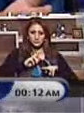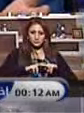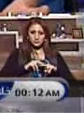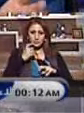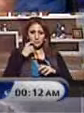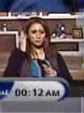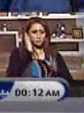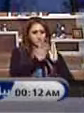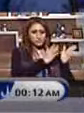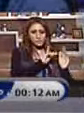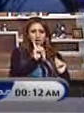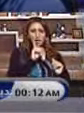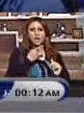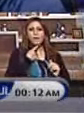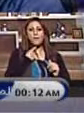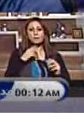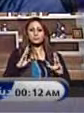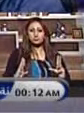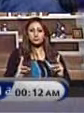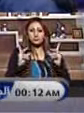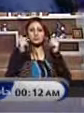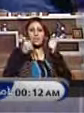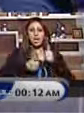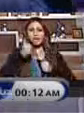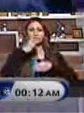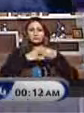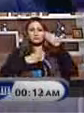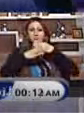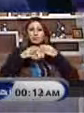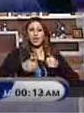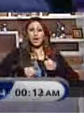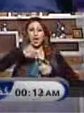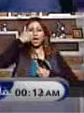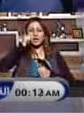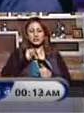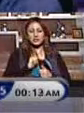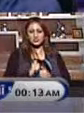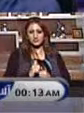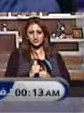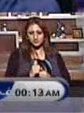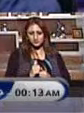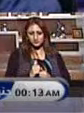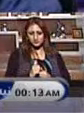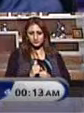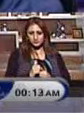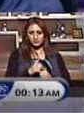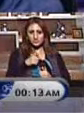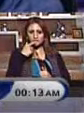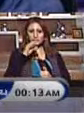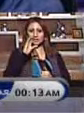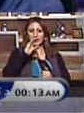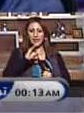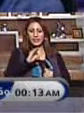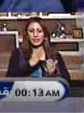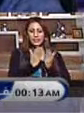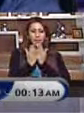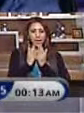الخرام قال واين نحن من الله احنا فين المساحه المسافه فين قال اعرض نفسك على كتاب